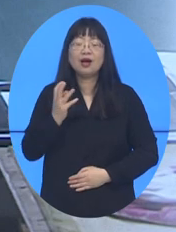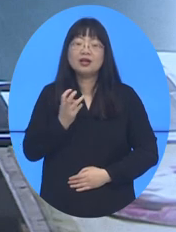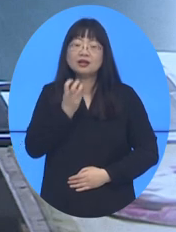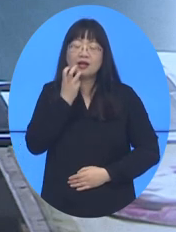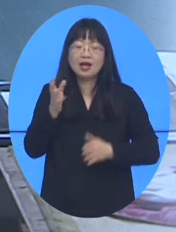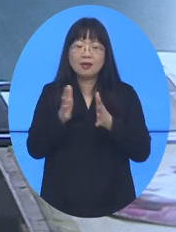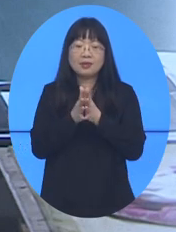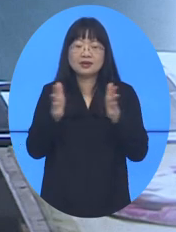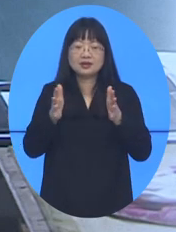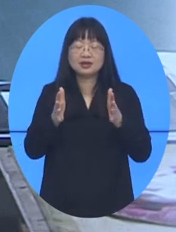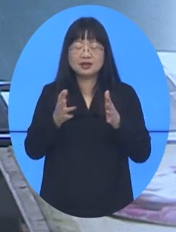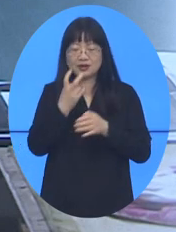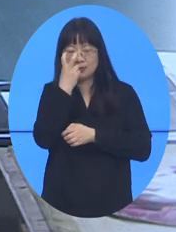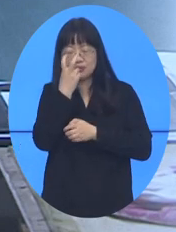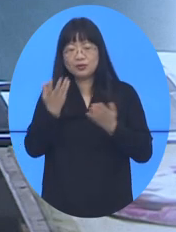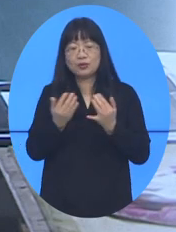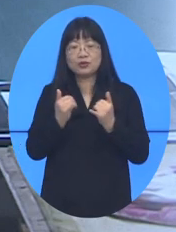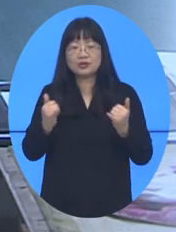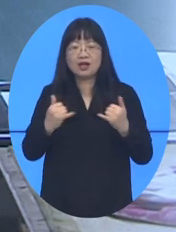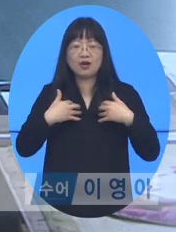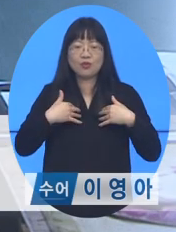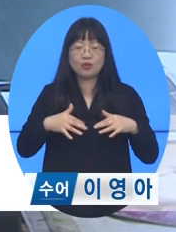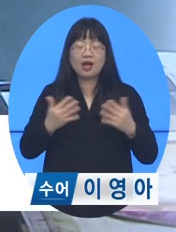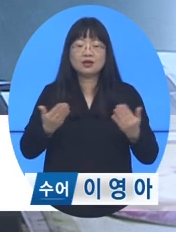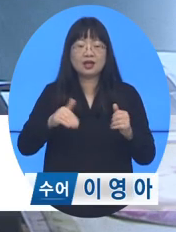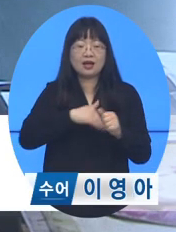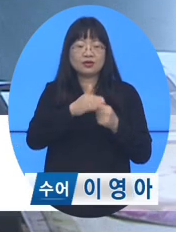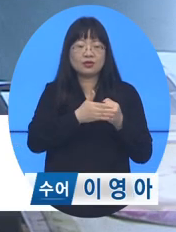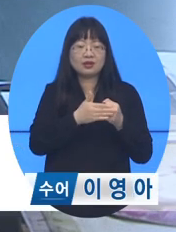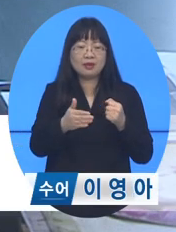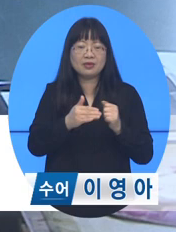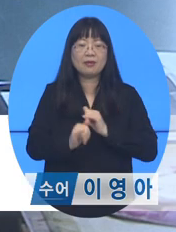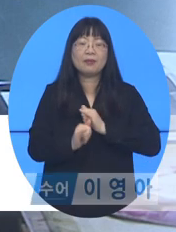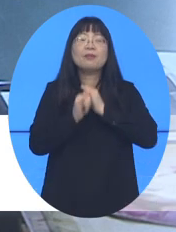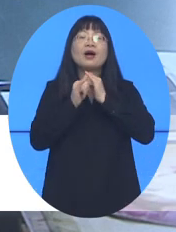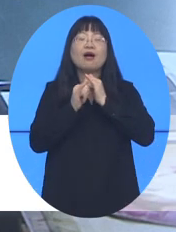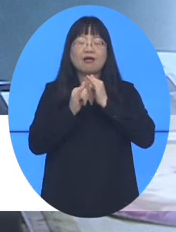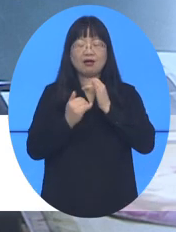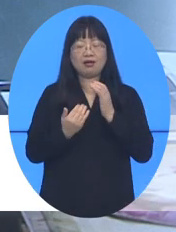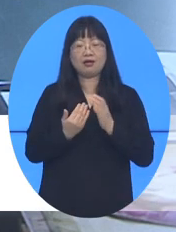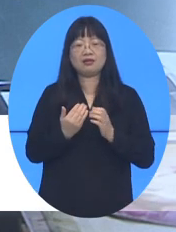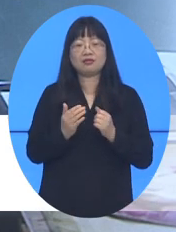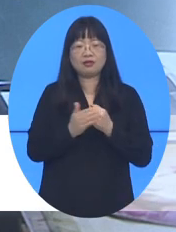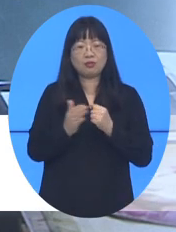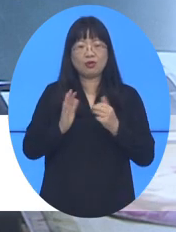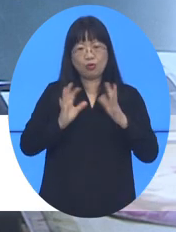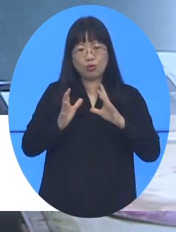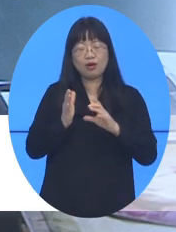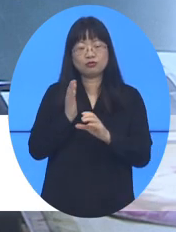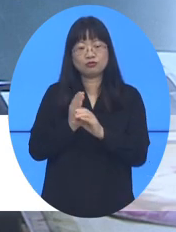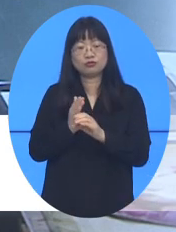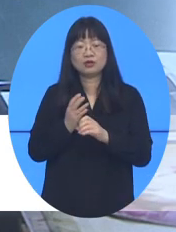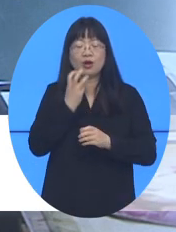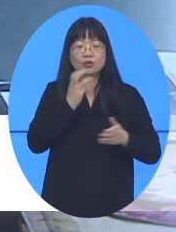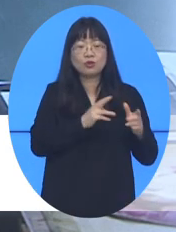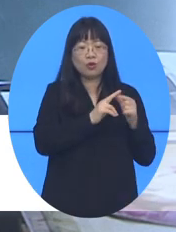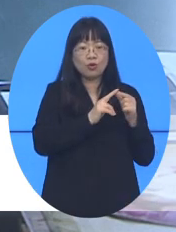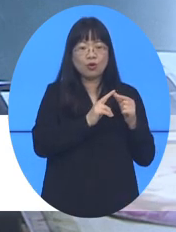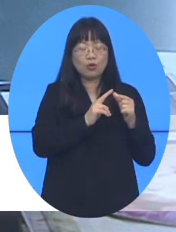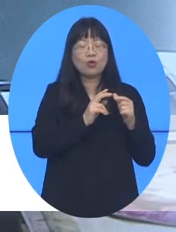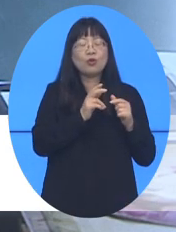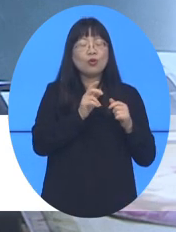최근 서울에 하나 아파트 경비 노동자가 열악한 근무 환경으로 극단적 선택을 한 사건이 논란이 됐었죠